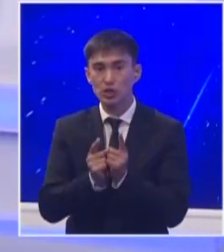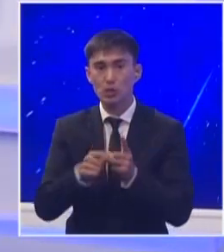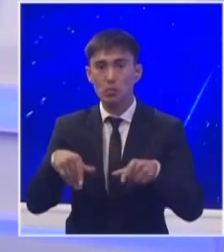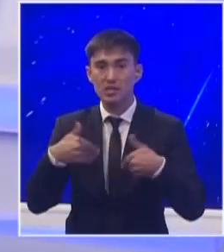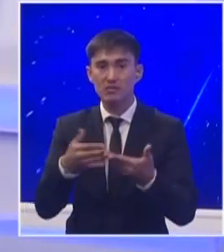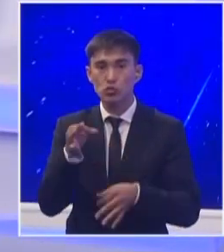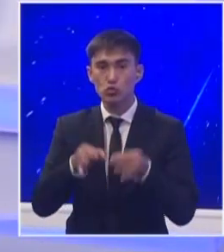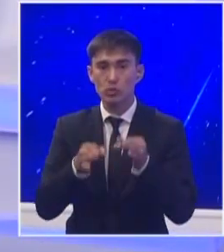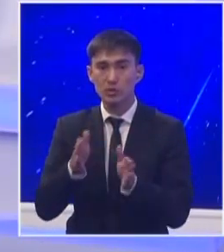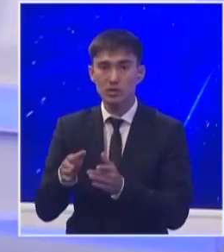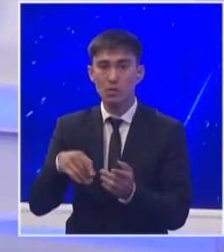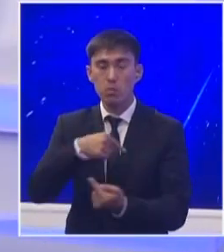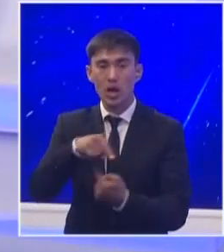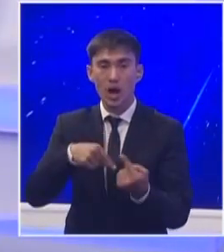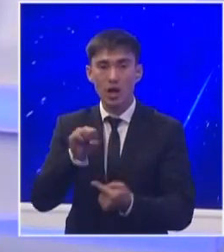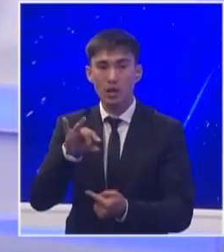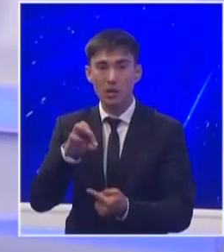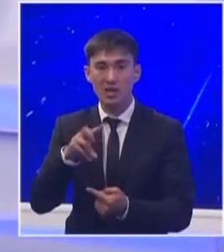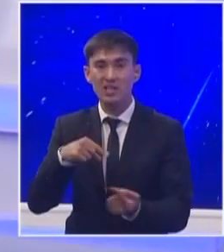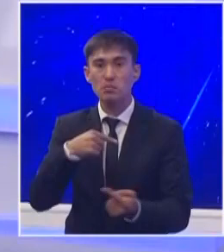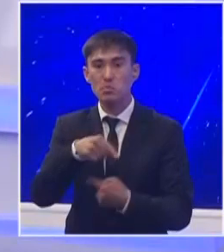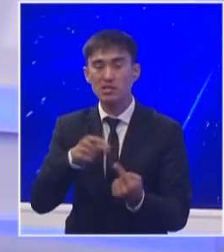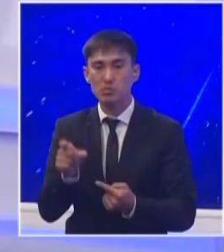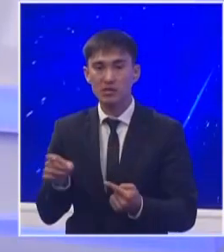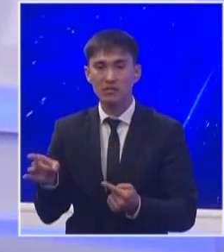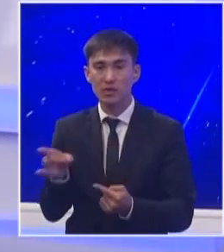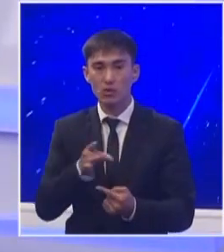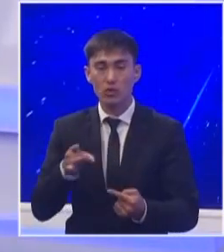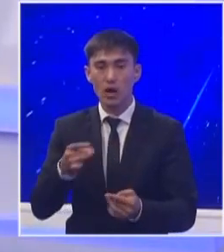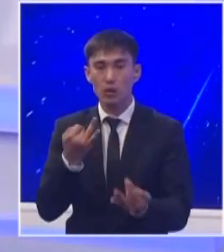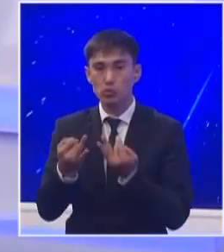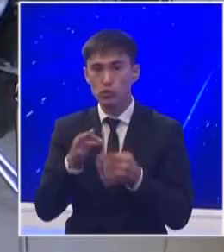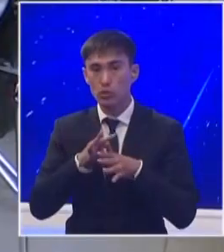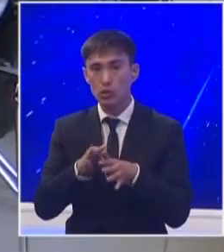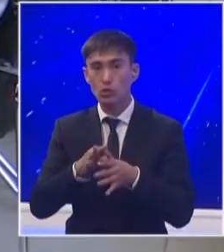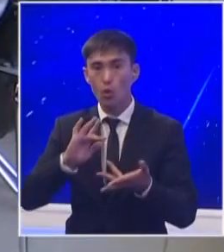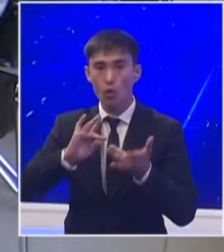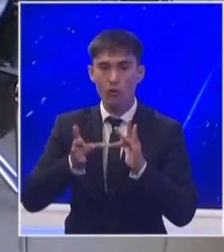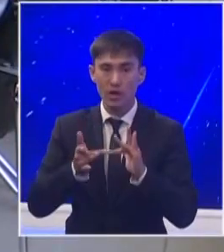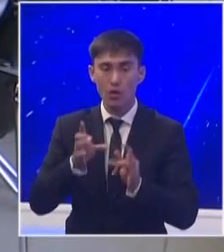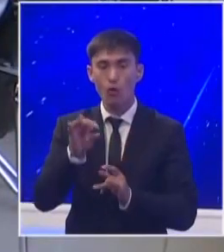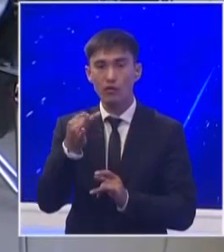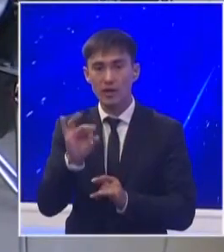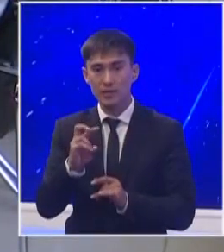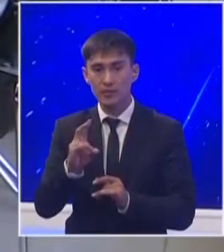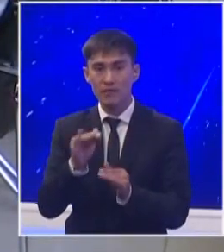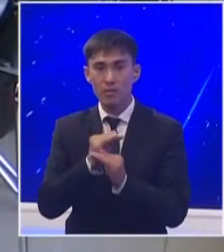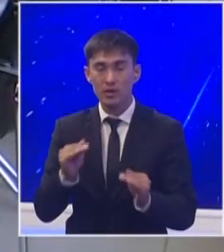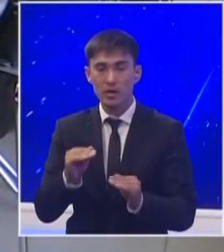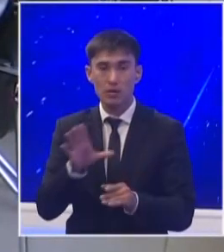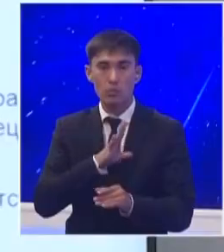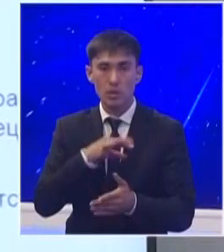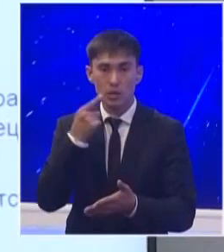судебной системы, палаты предпринимателей Атамекен и бизнесменов региона. Обсуждение прошло как в офлайн, так и онлайн формате. Как